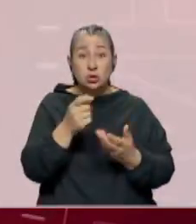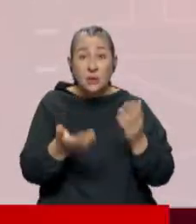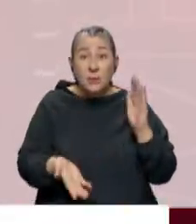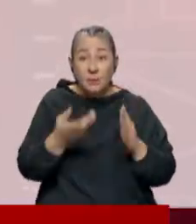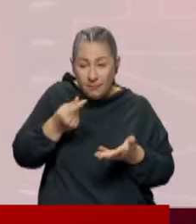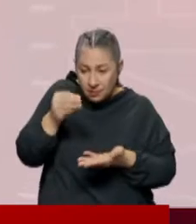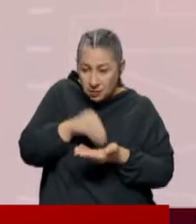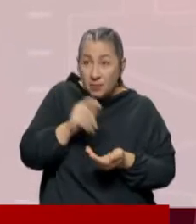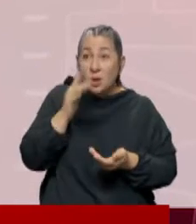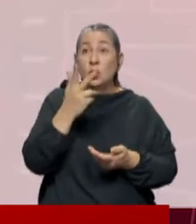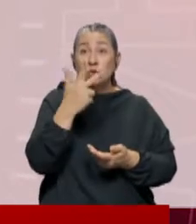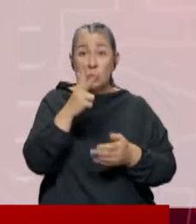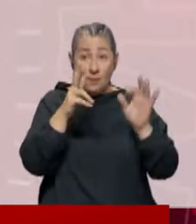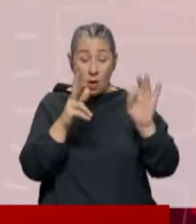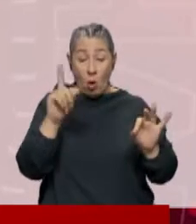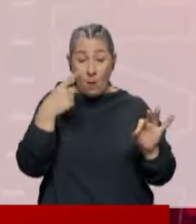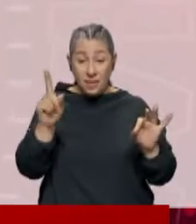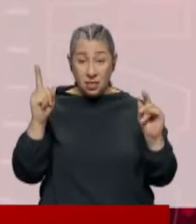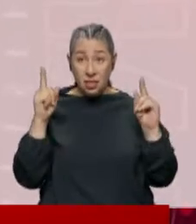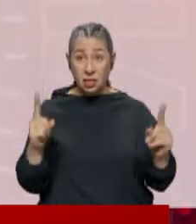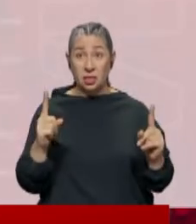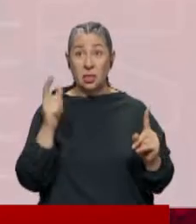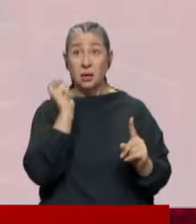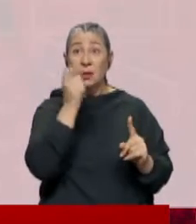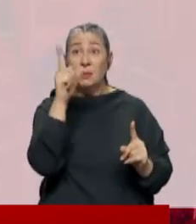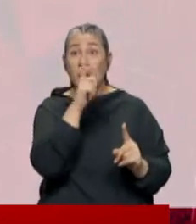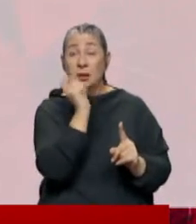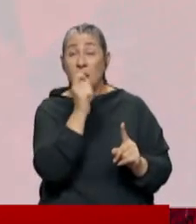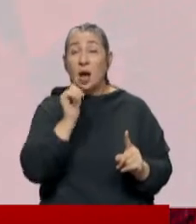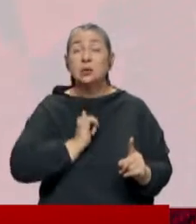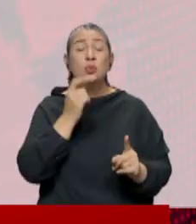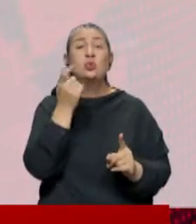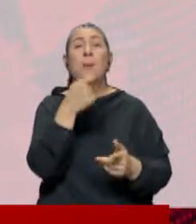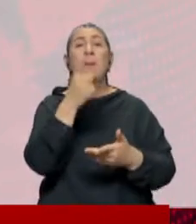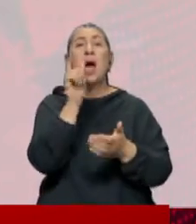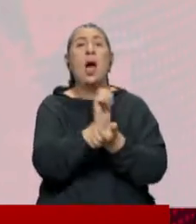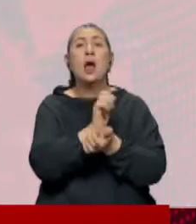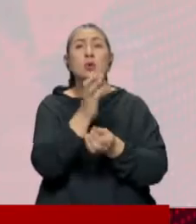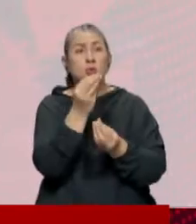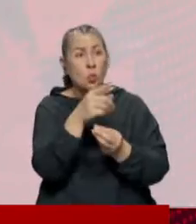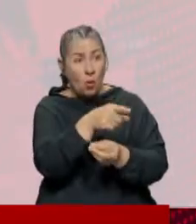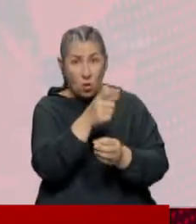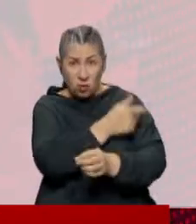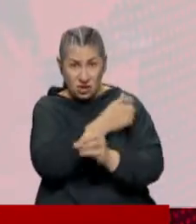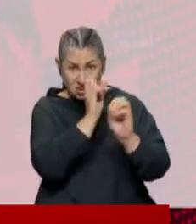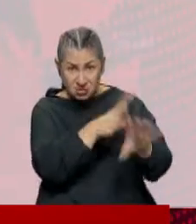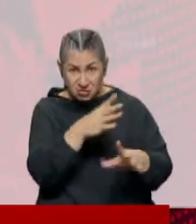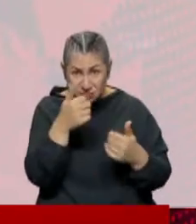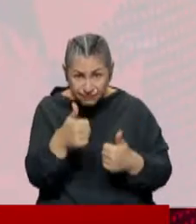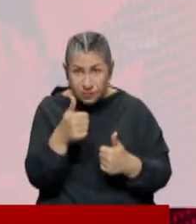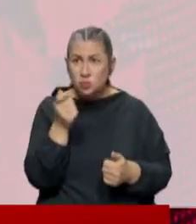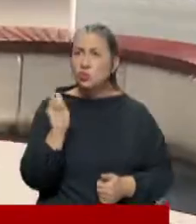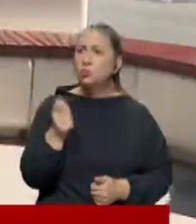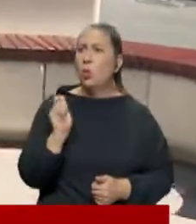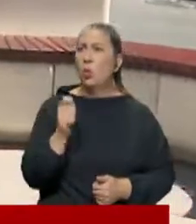aşıyor. Aylık 3000 liradan başlayıp 10000 liraya kadar çıkıyor. Asgari ücretli bir ailenin çocuğunu bu rakamlara kreşe gönderebilmesi